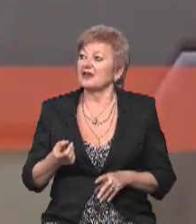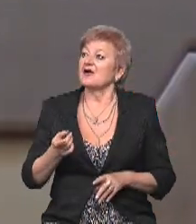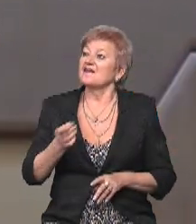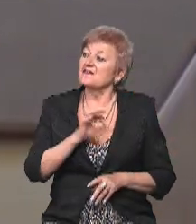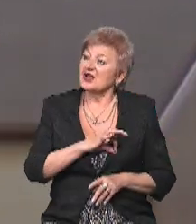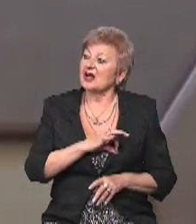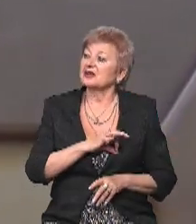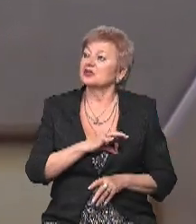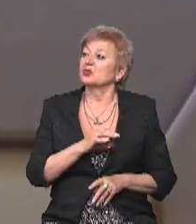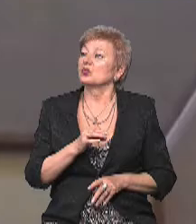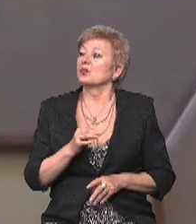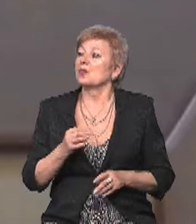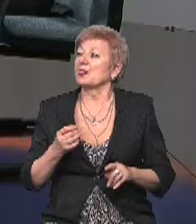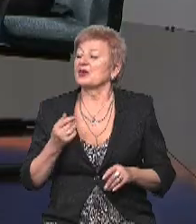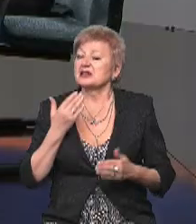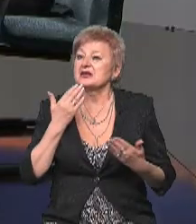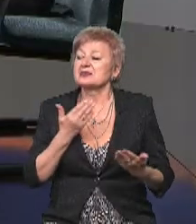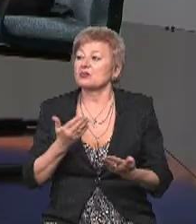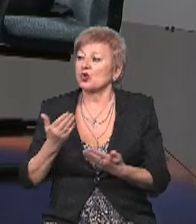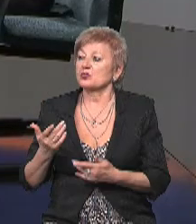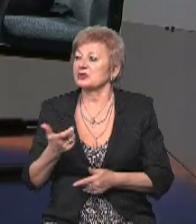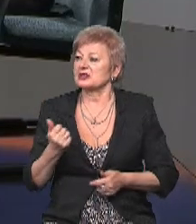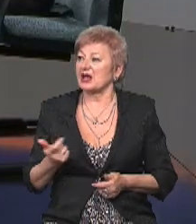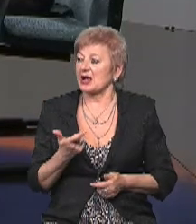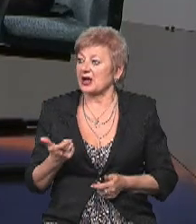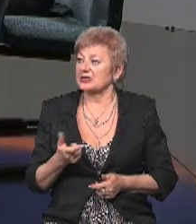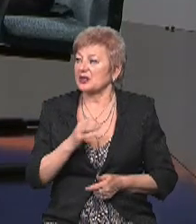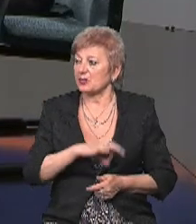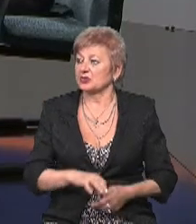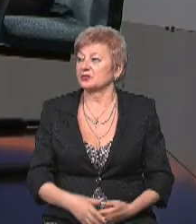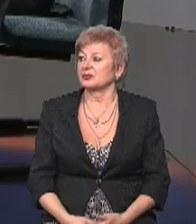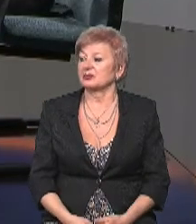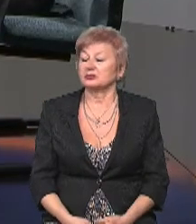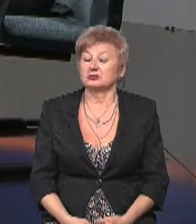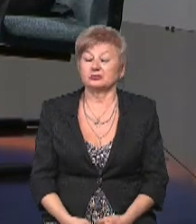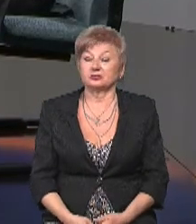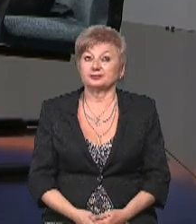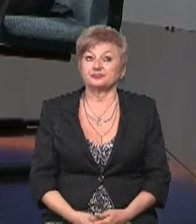депутатським запитом і прошу відреагувати представників правоохоронних органів. Дякую всім за увагу.